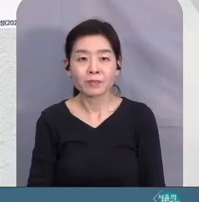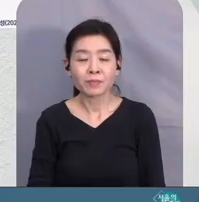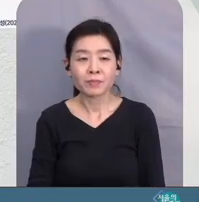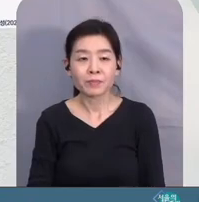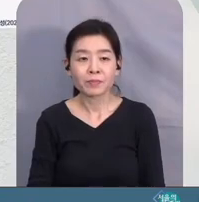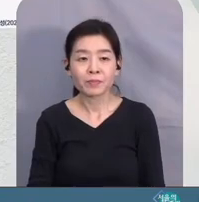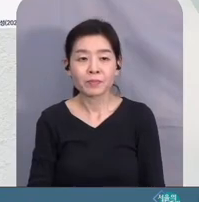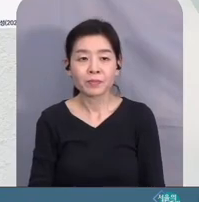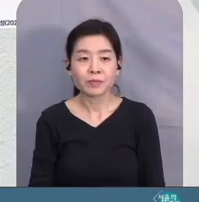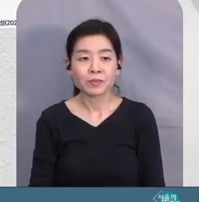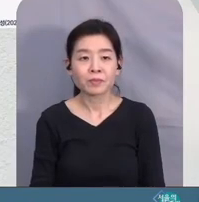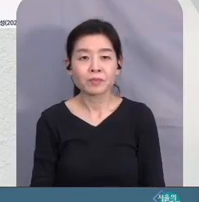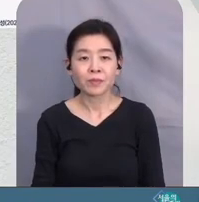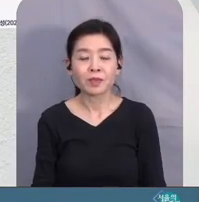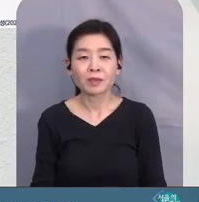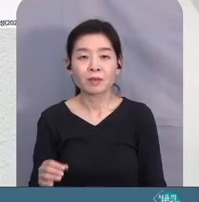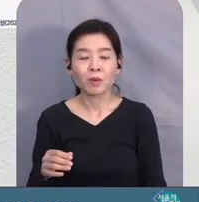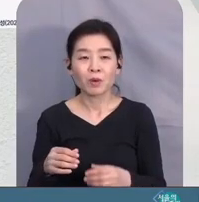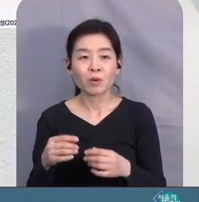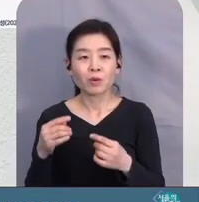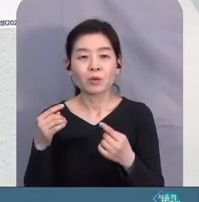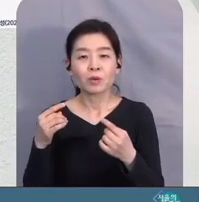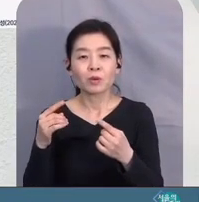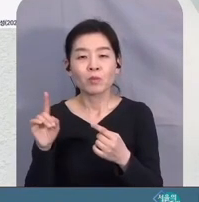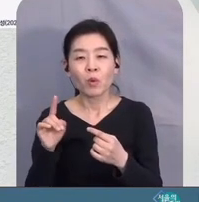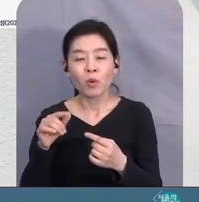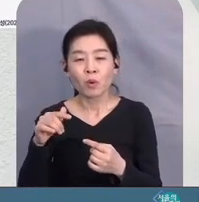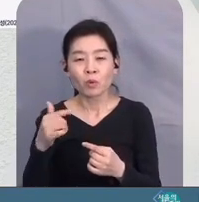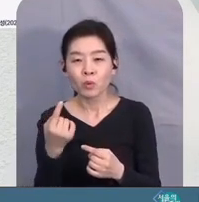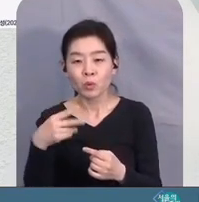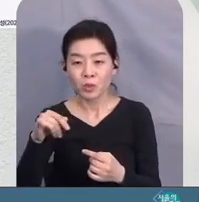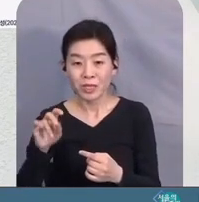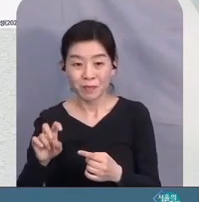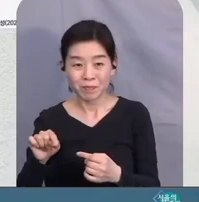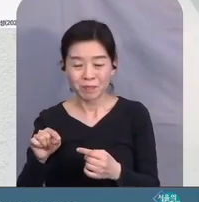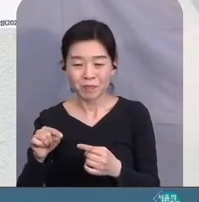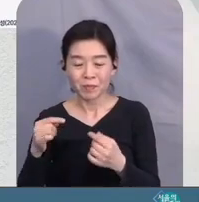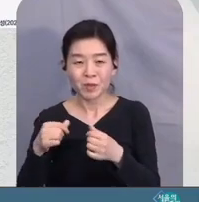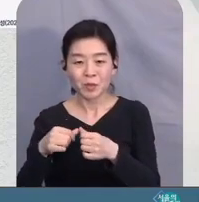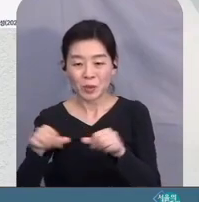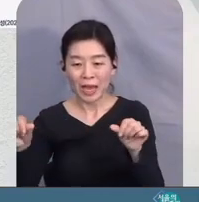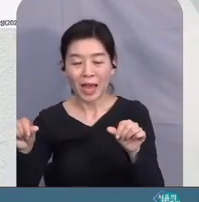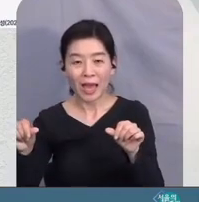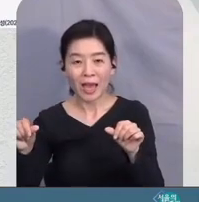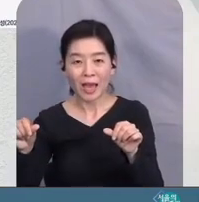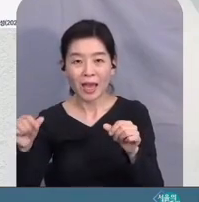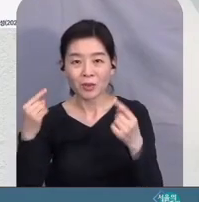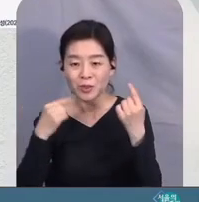노심이 손상됐다 이 정도 노심이 손상됐다 이 정도로 얘기하는 거예요.